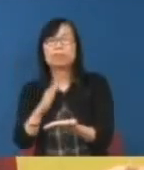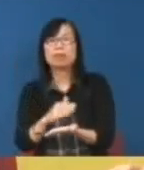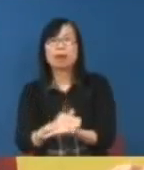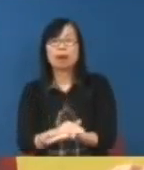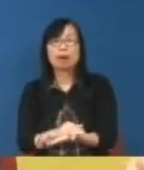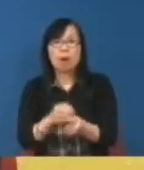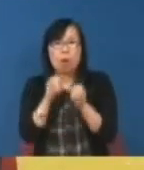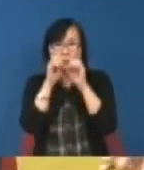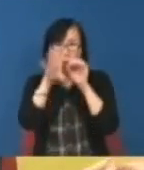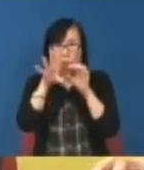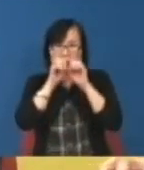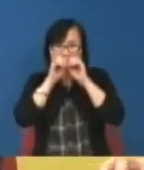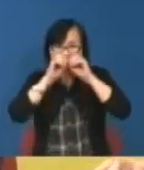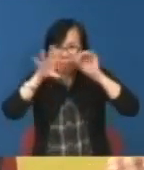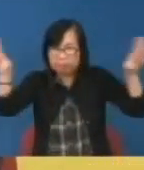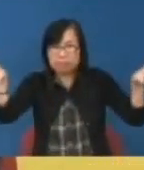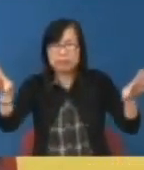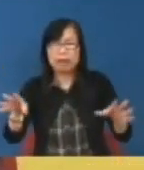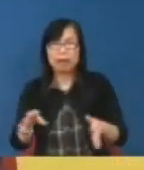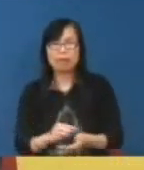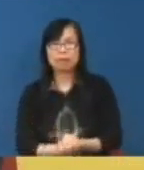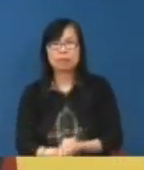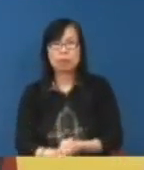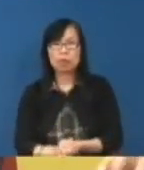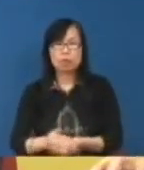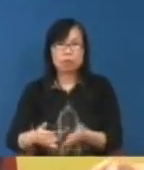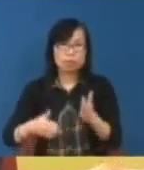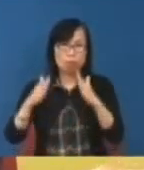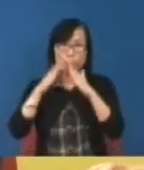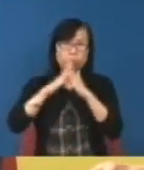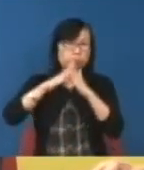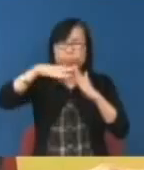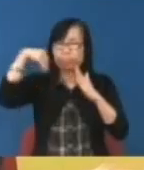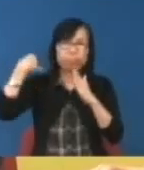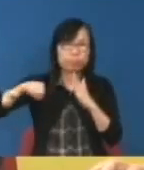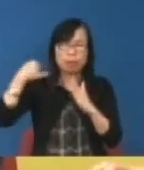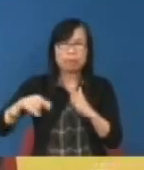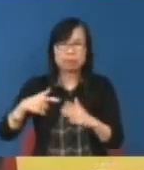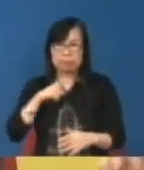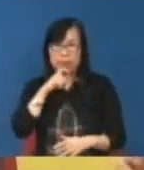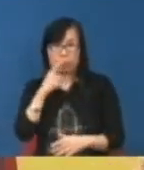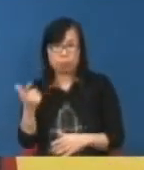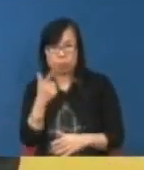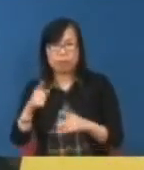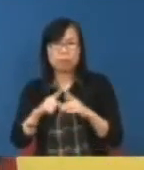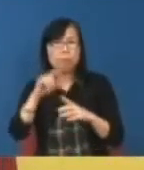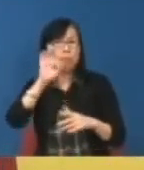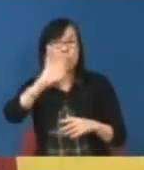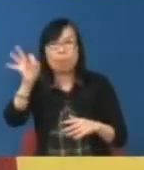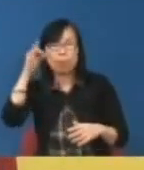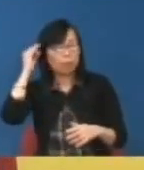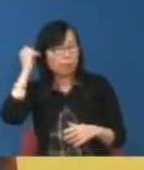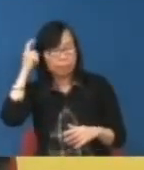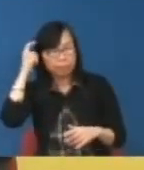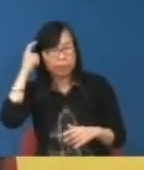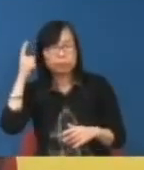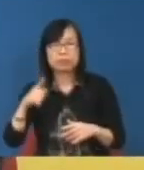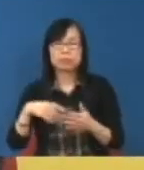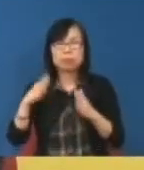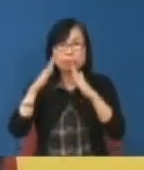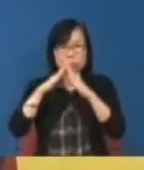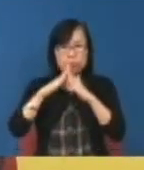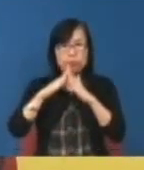誇大咗同埋歪曲咗嘅聲音，就係、是、上唔到樓。咁、但係對於好多人根本都冇諗過上樓，或者永遠都冇即係